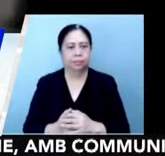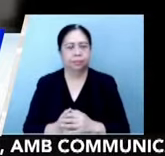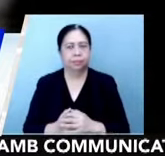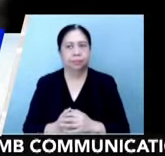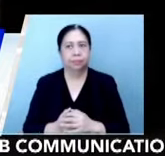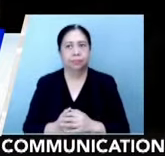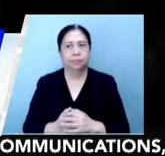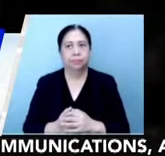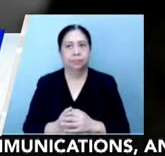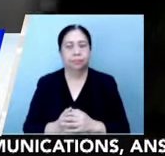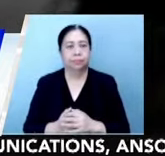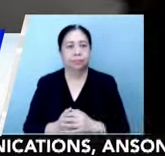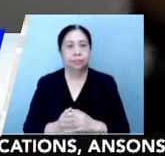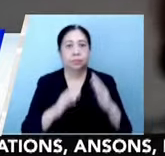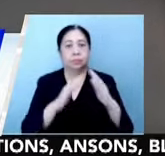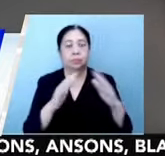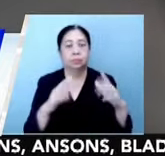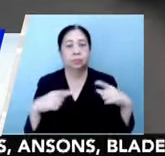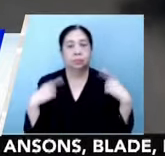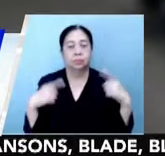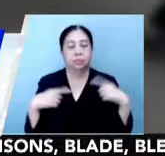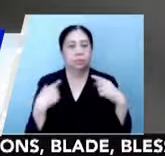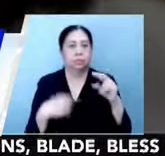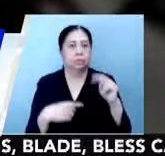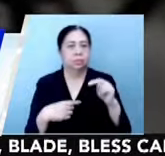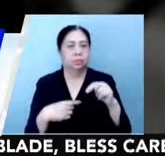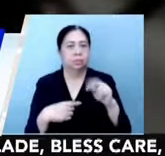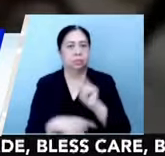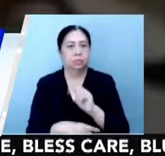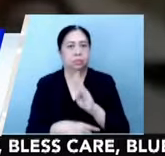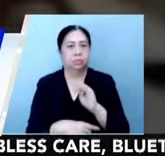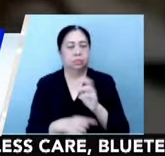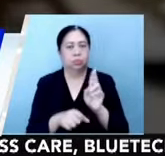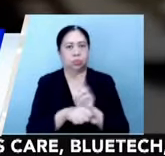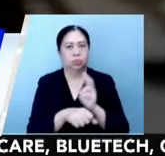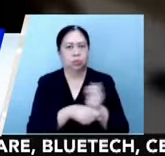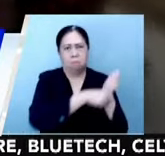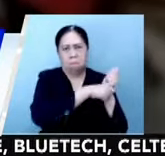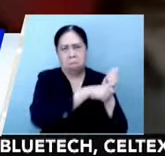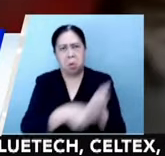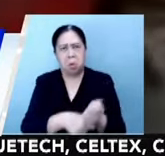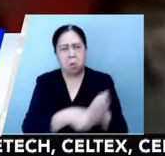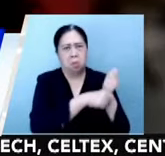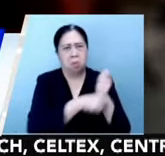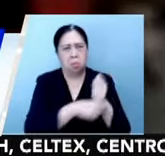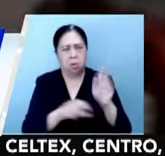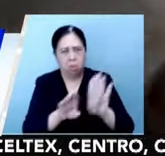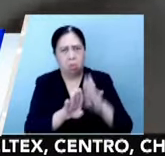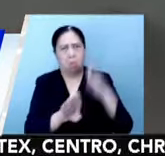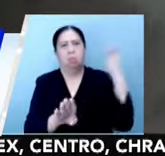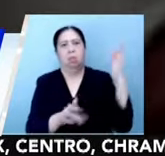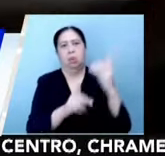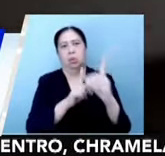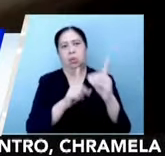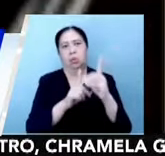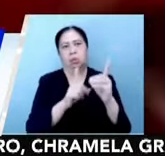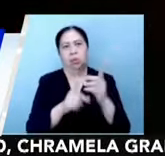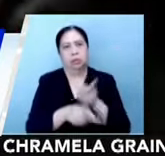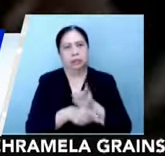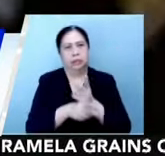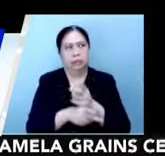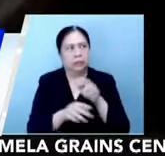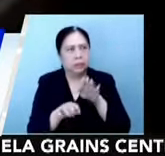Sa bahay sa Laguna, kinailangan pa ng NBI na gumamit ng maso para mabuksan ang front door para maingat na mapasok ang